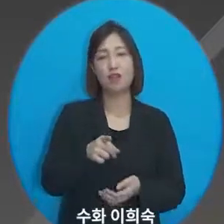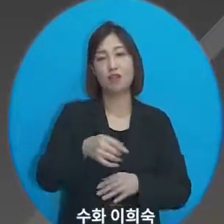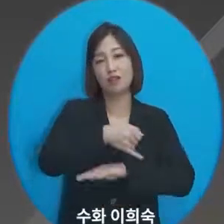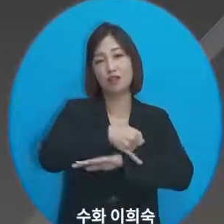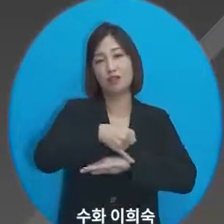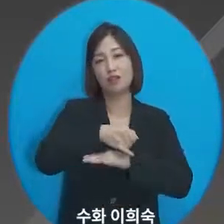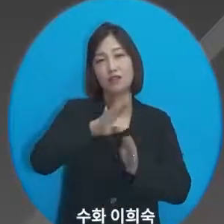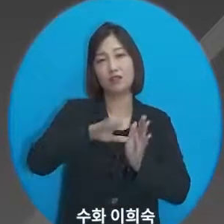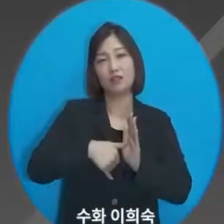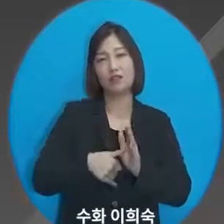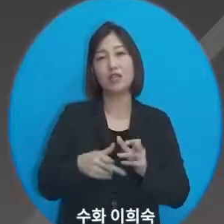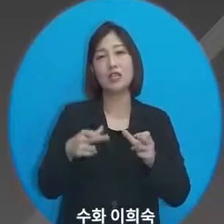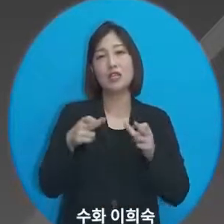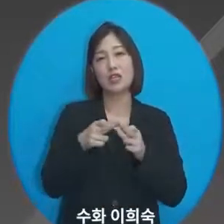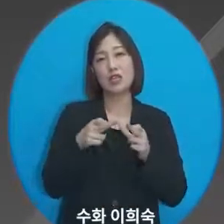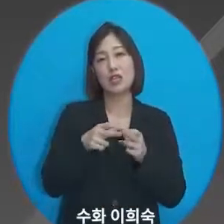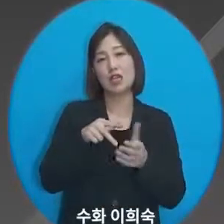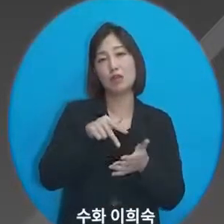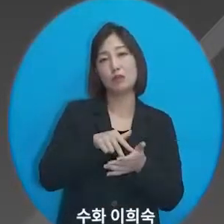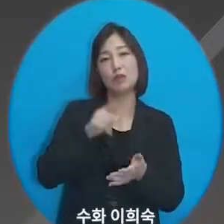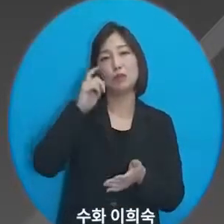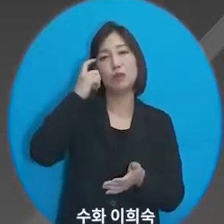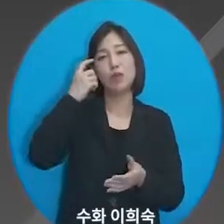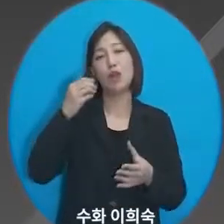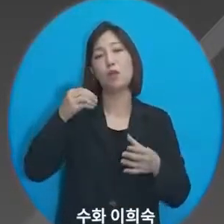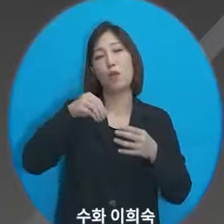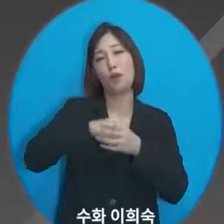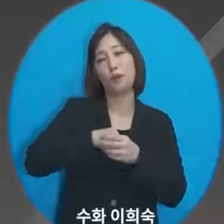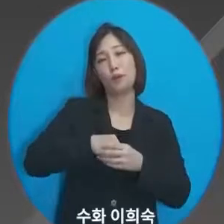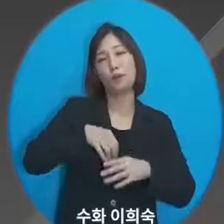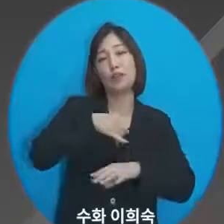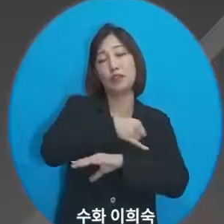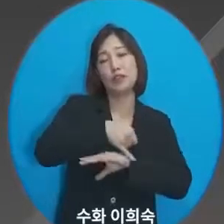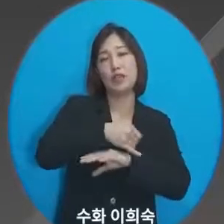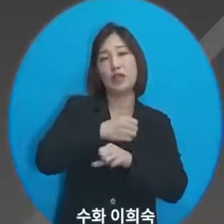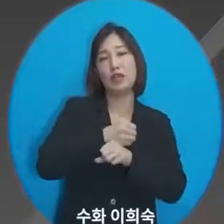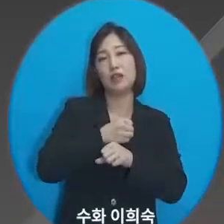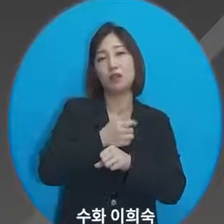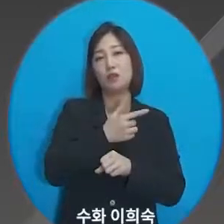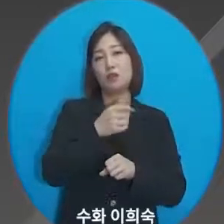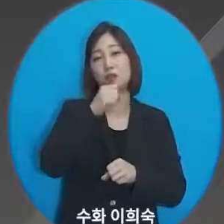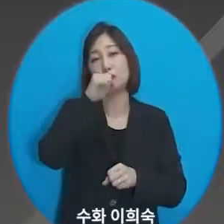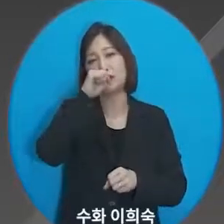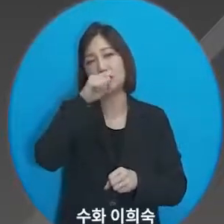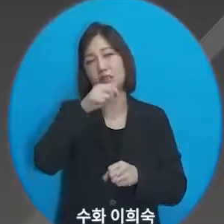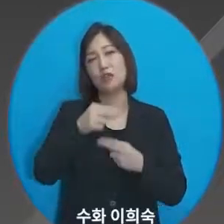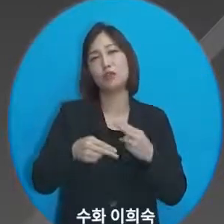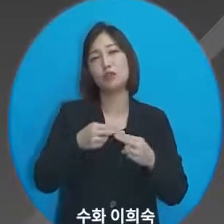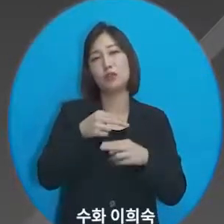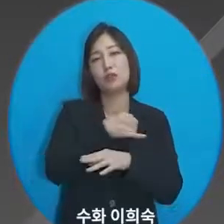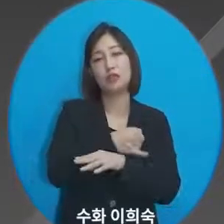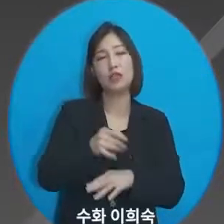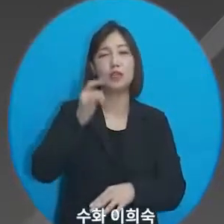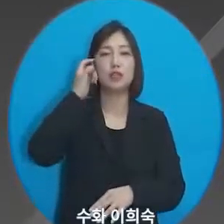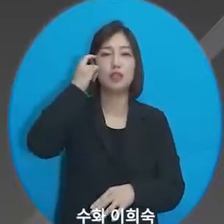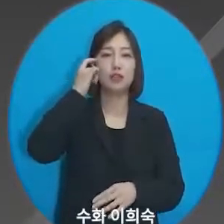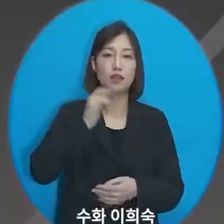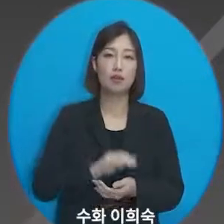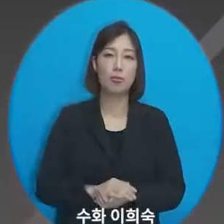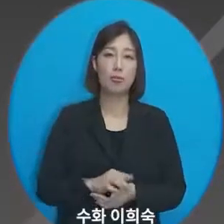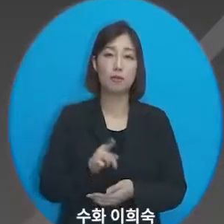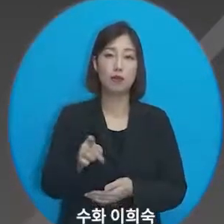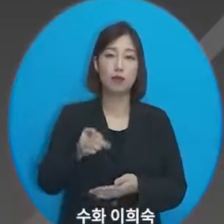관광관장님께서 이렇게 말씀하셨어요. 누구나 쉽게 찾고 편안하게 자연을 즐길 수 있도록 안전한 둘레길을